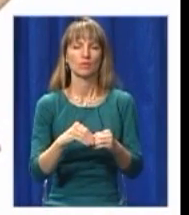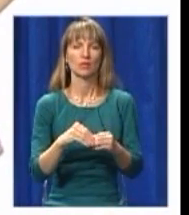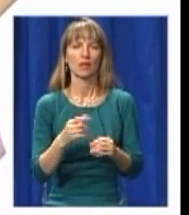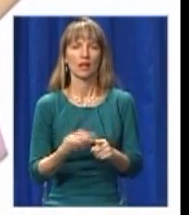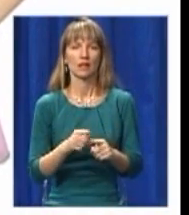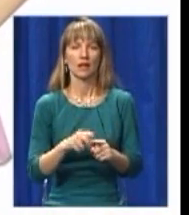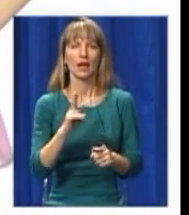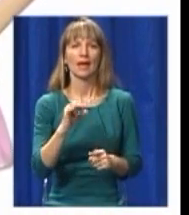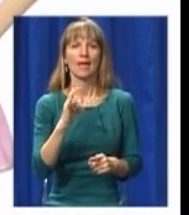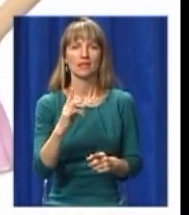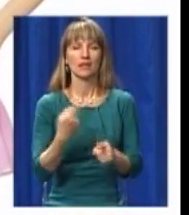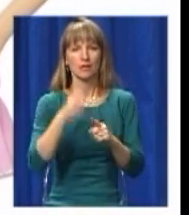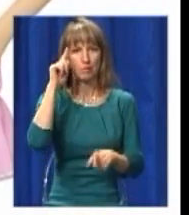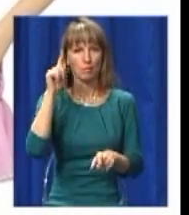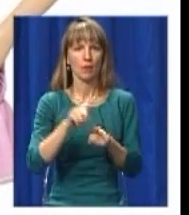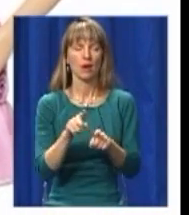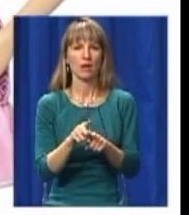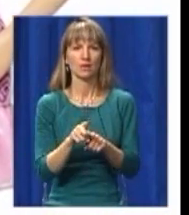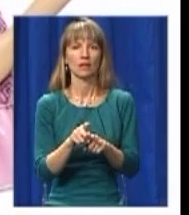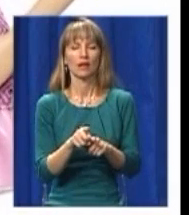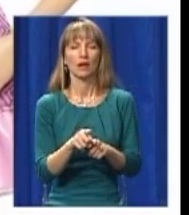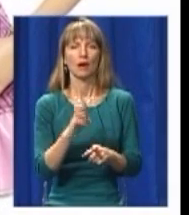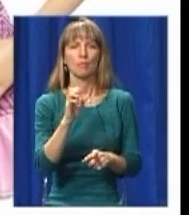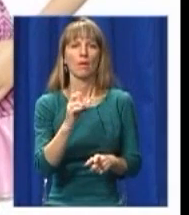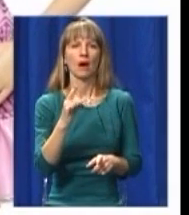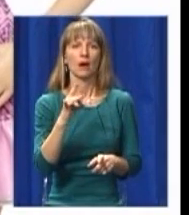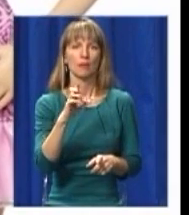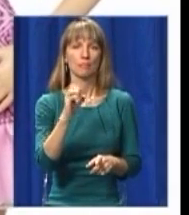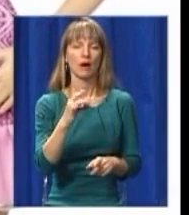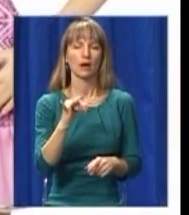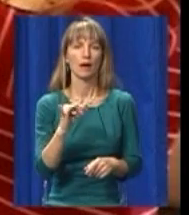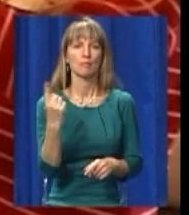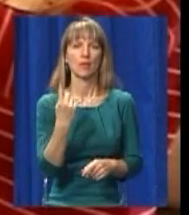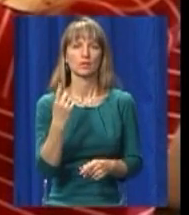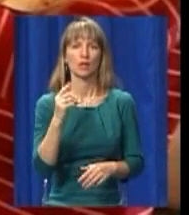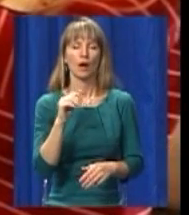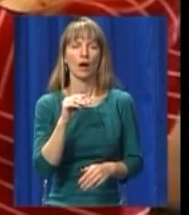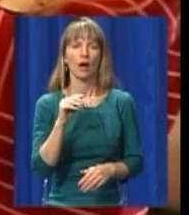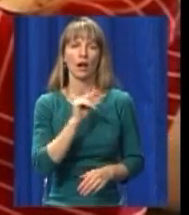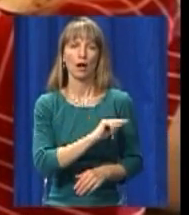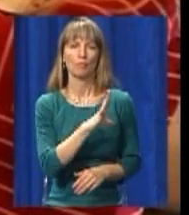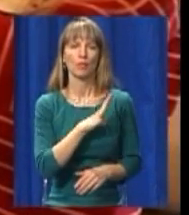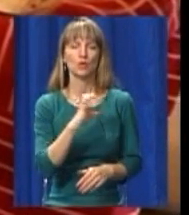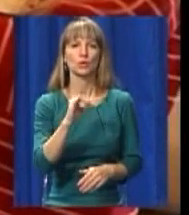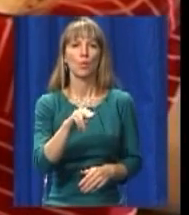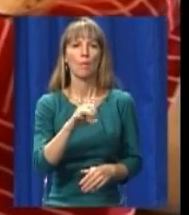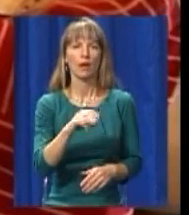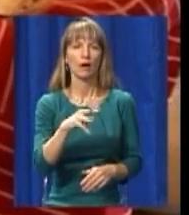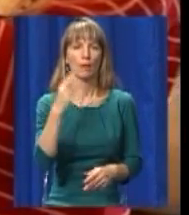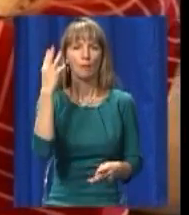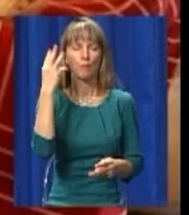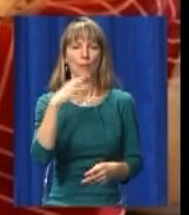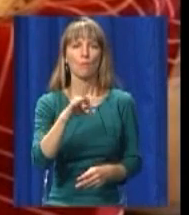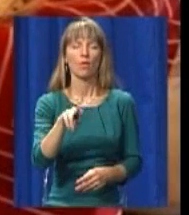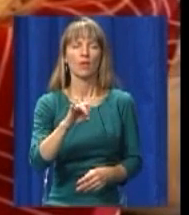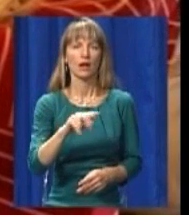доводився братом Барбари. За своєю першою професією Барбі була супермоделлю. У середньому у кожної дівчинки, що знаходиться у